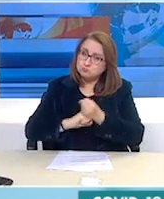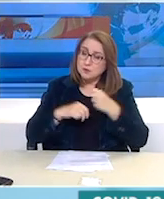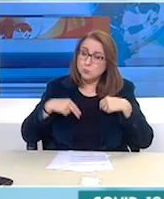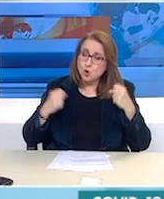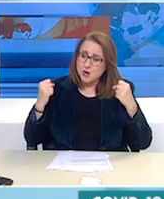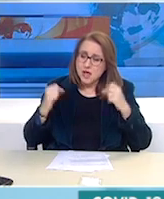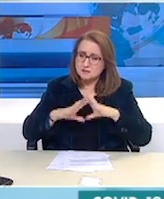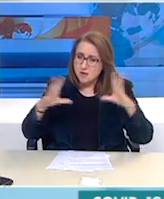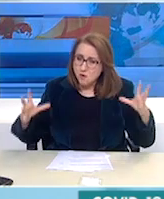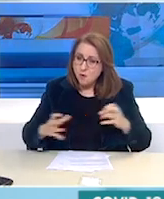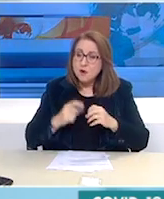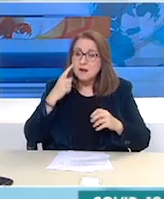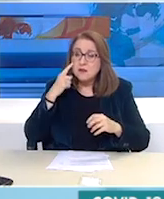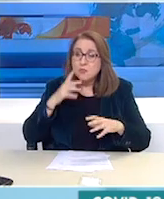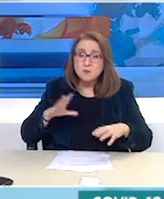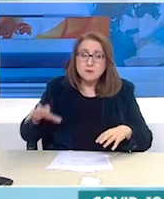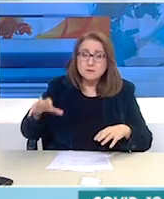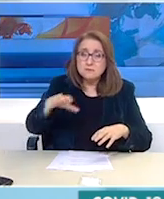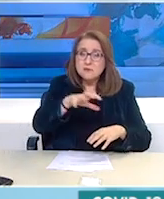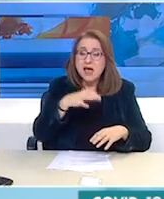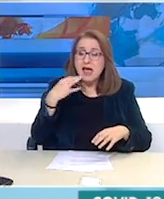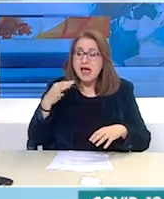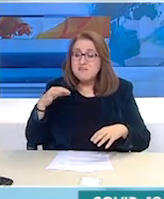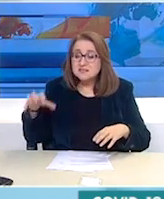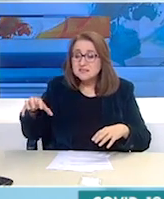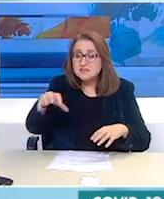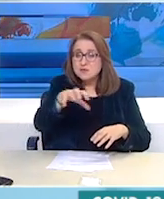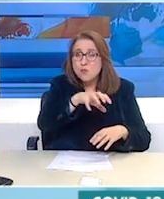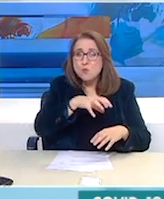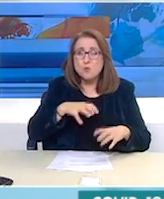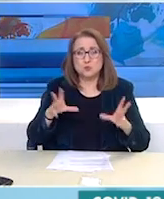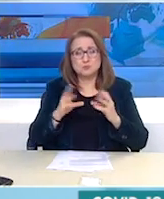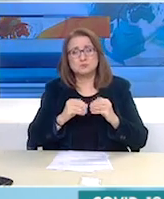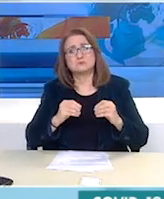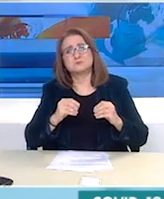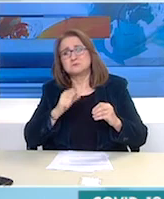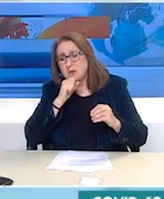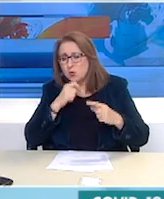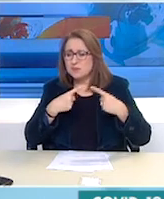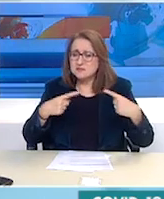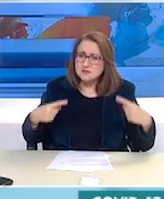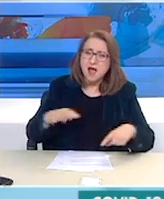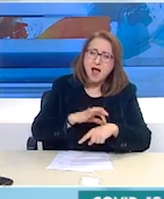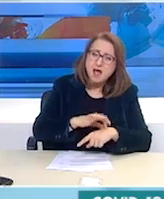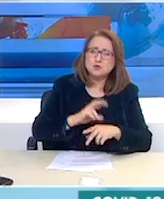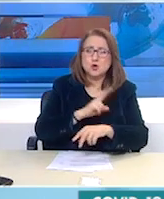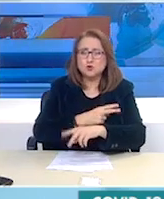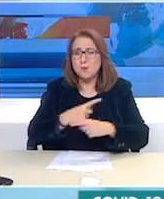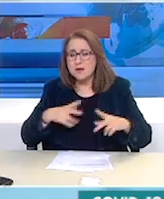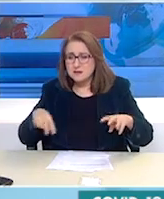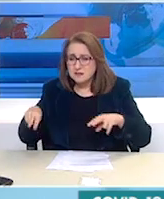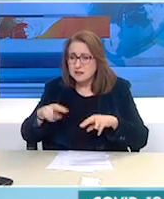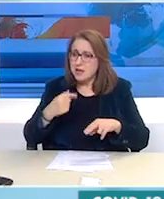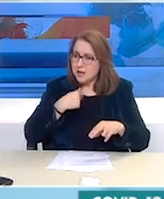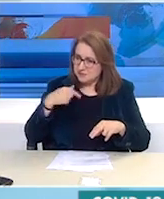υγείας όλα τα περιστατικά που αφορούν σε ευάλωτους πληθυσμούς και ευπαθείς ομάδες. Με την ευκαιρία αυτή, επειδή προμηθευτήκαμε